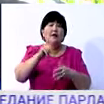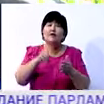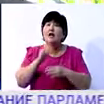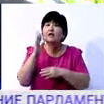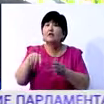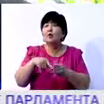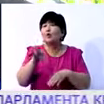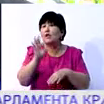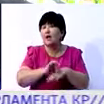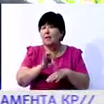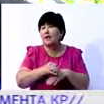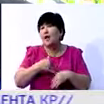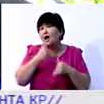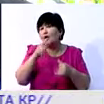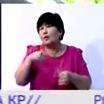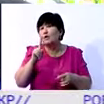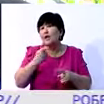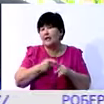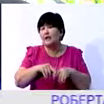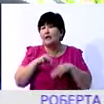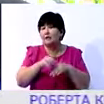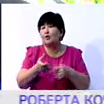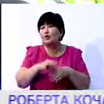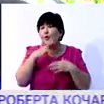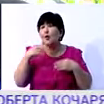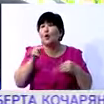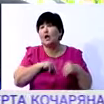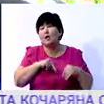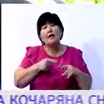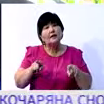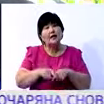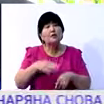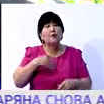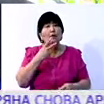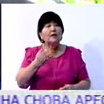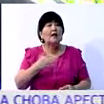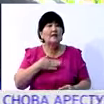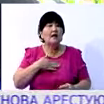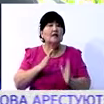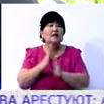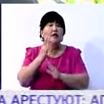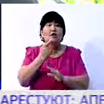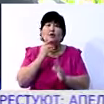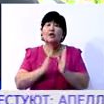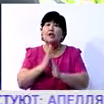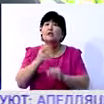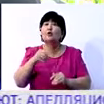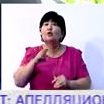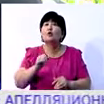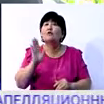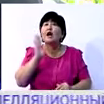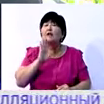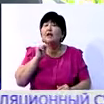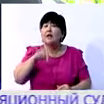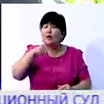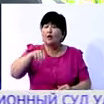Деревья в городе болеют. Я не могу сказать, что для этого ведется очень много работ. Также, на мой взгляд, нашим растениям трудно расти из-за грунтовых вод, так